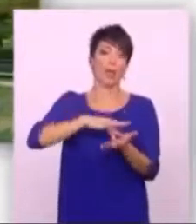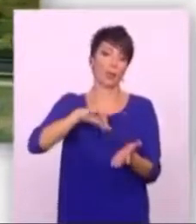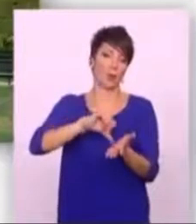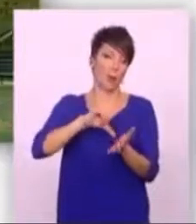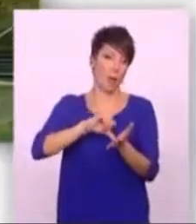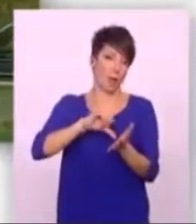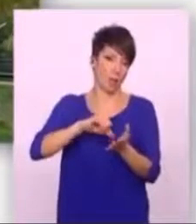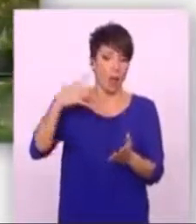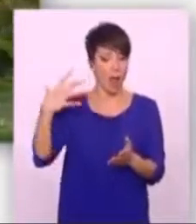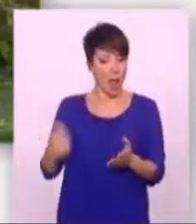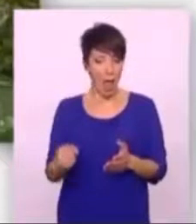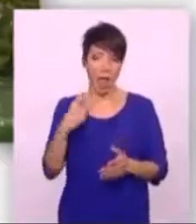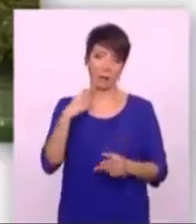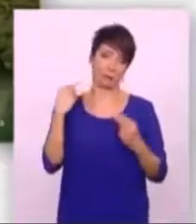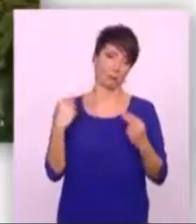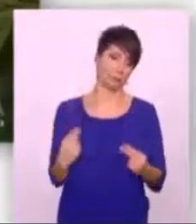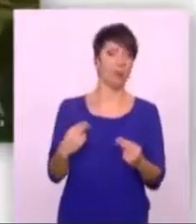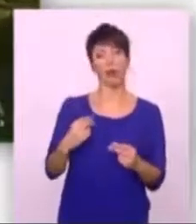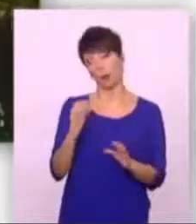μέλλον.